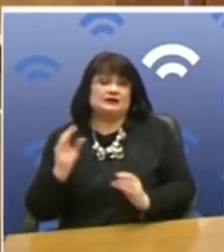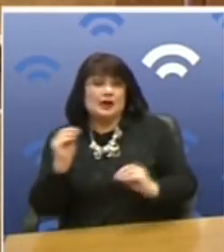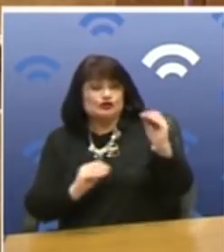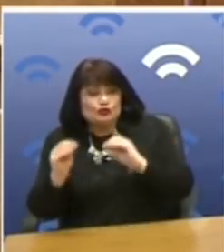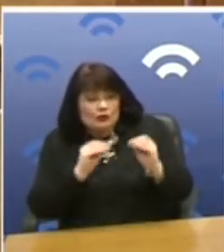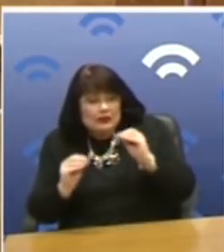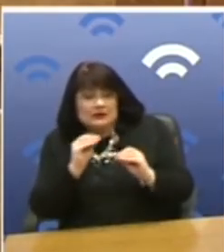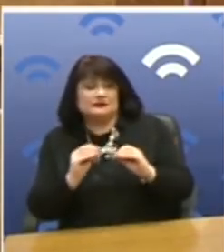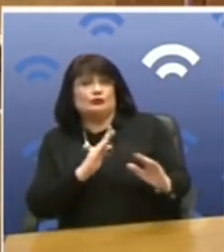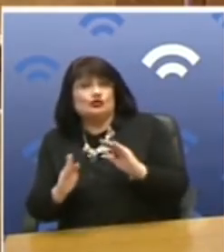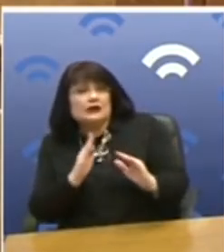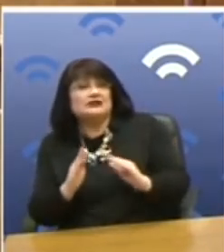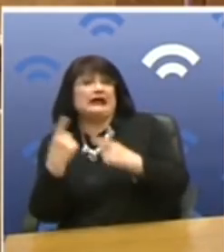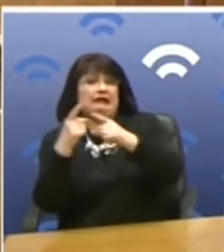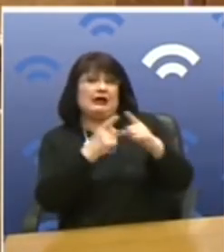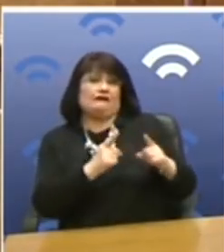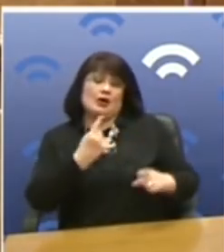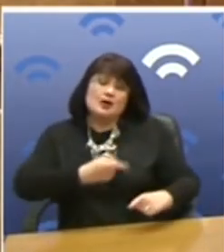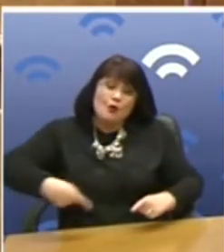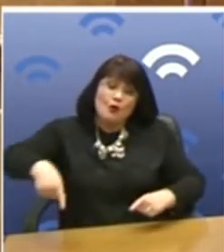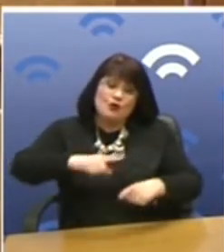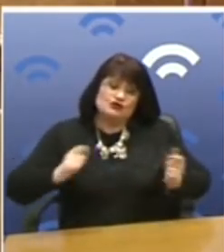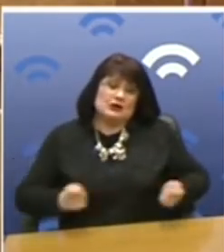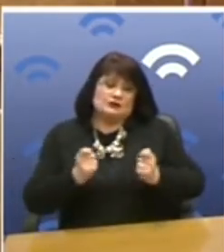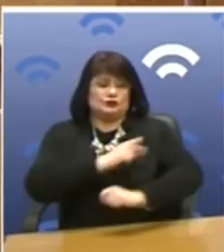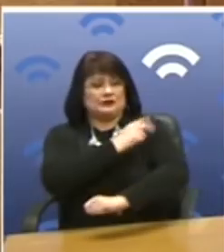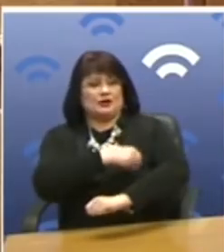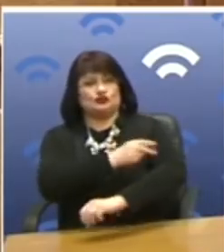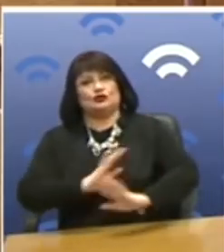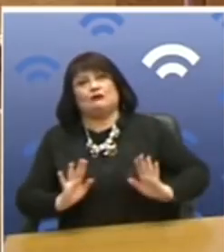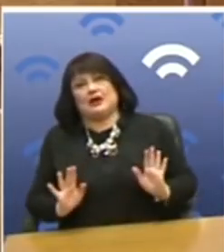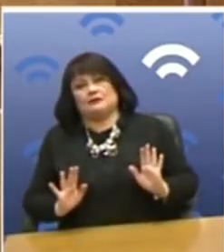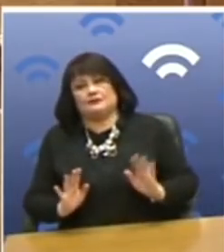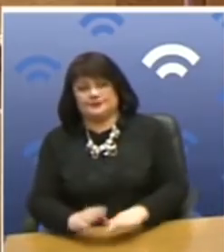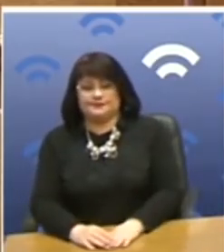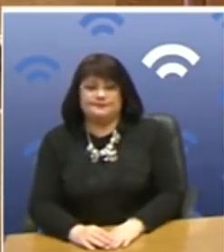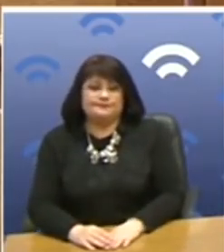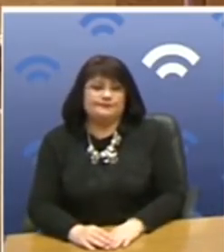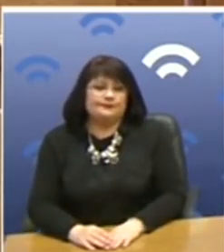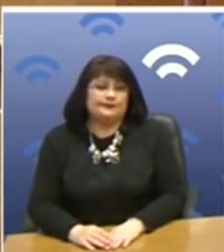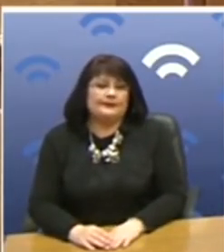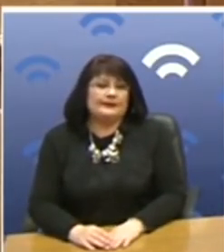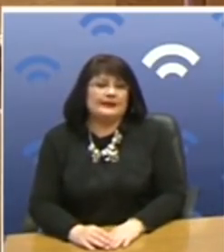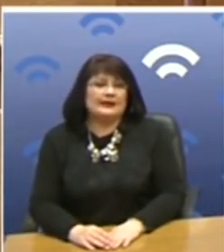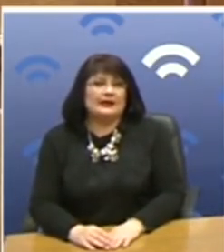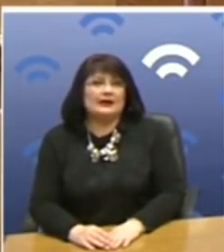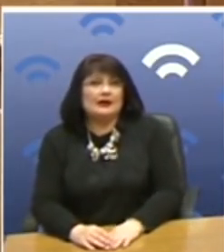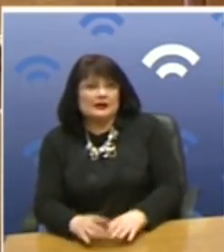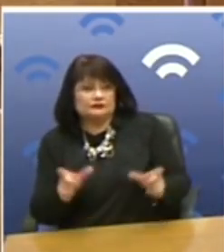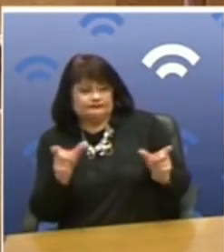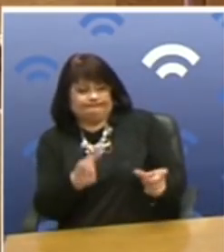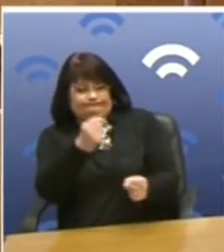ατομικής προστασίας για όλους τους εργαζόμενους στα νοσοκομεία. Ο τερματισμός της καραντίνας